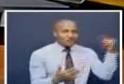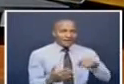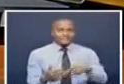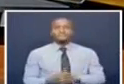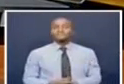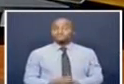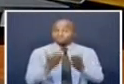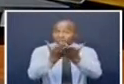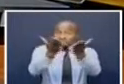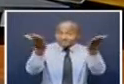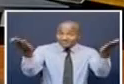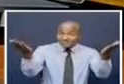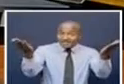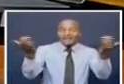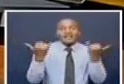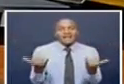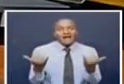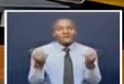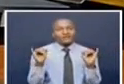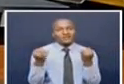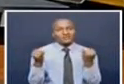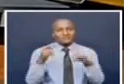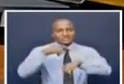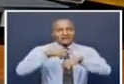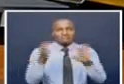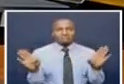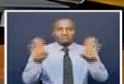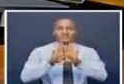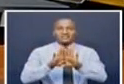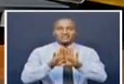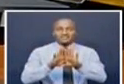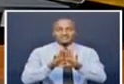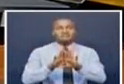Asante. Mpenzi mtazamaji, na hadi ufikie hapo, sina kilichozidi wala kilichopungua kutoka kwenye meza ya Nipashe Jumapili.